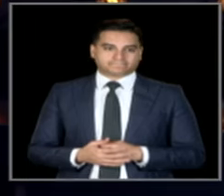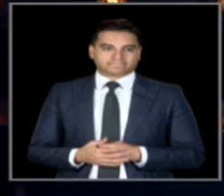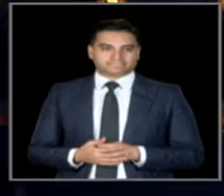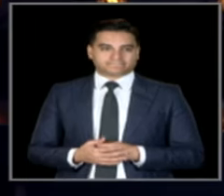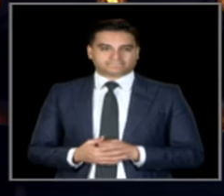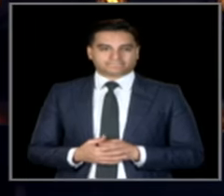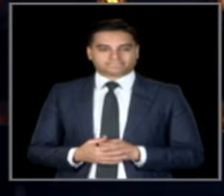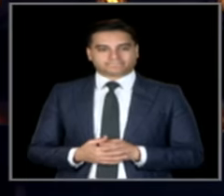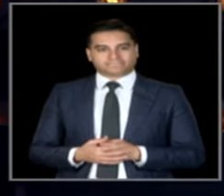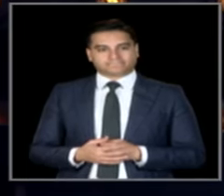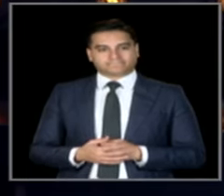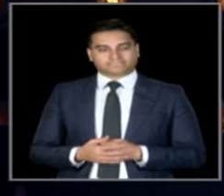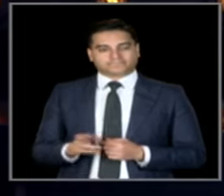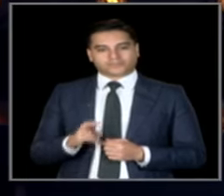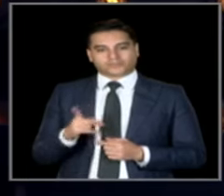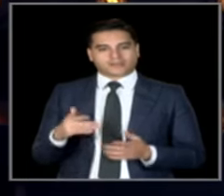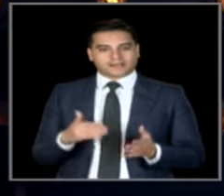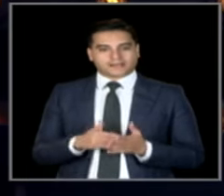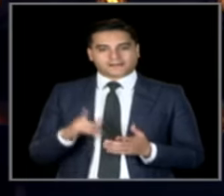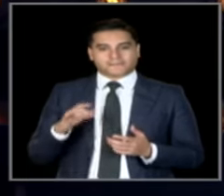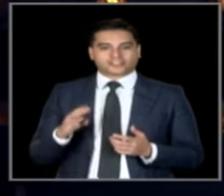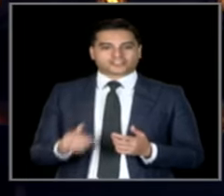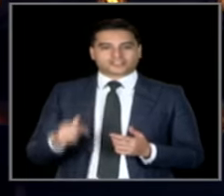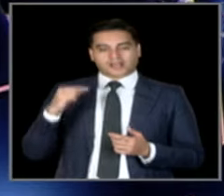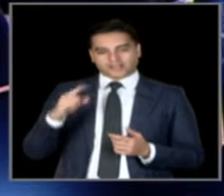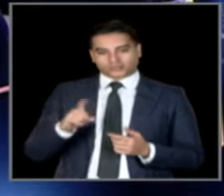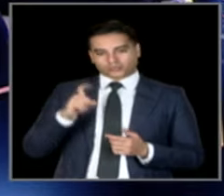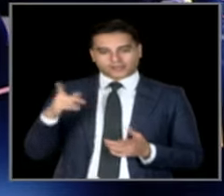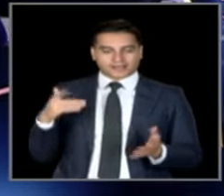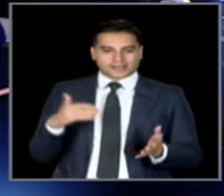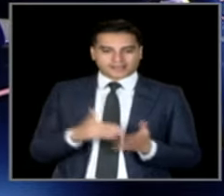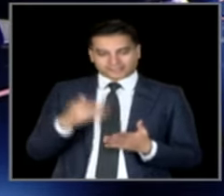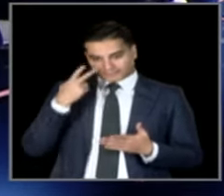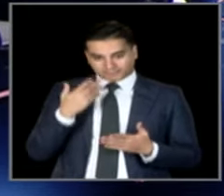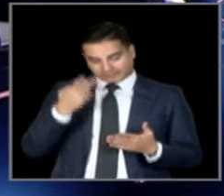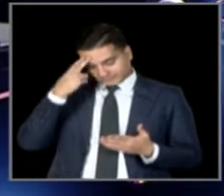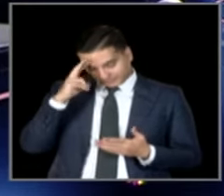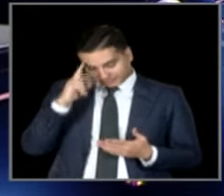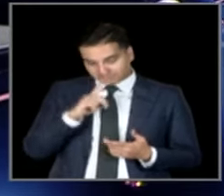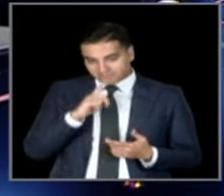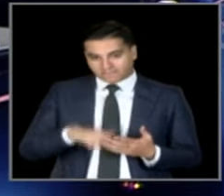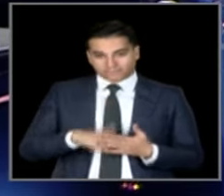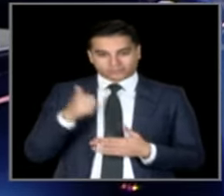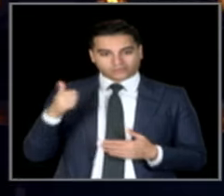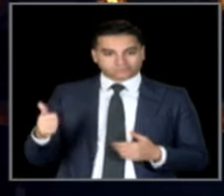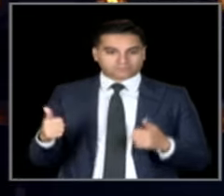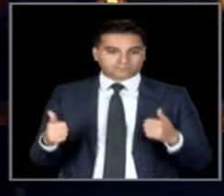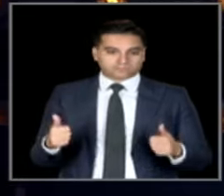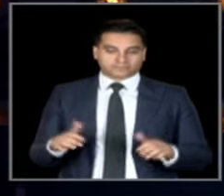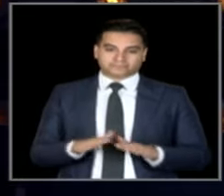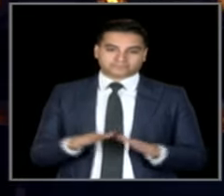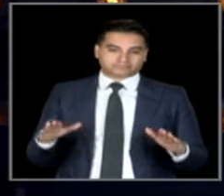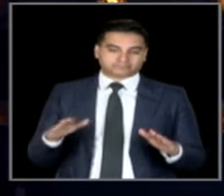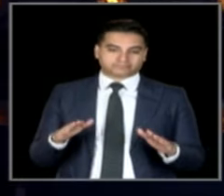الاخير السؤال الاخير بجاد اتفضل يا بجاد السؤال الاخير واللي هيحدد مين اللي